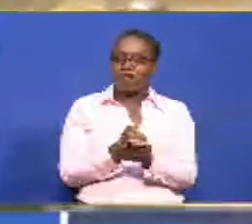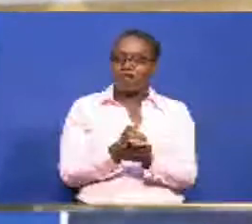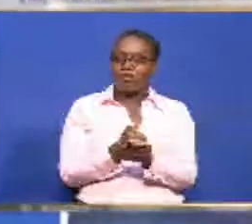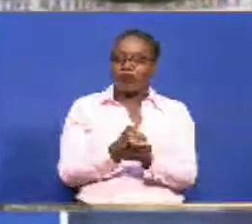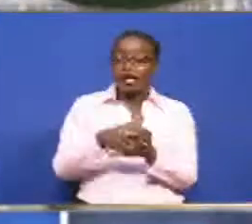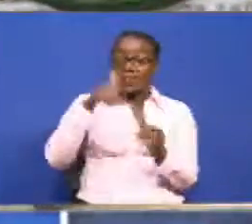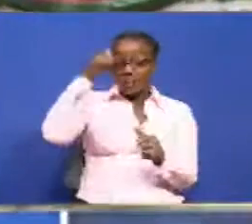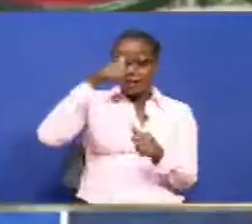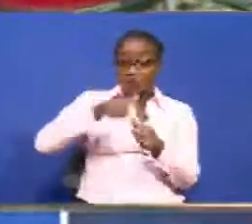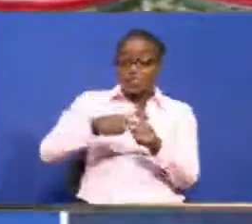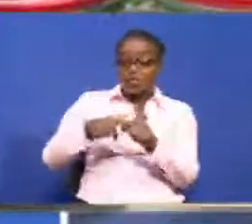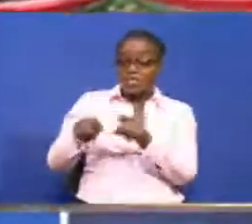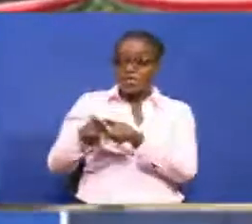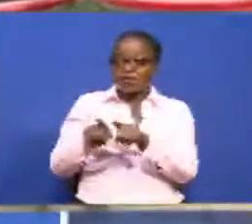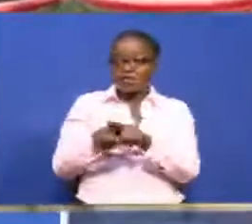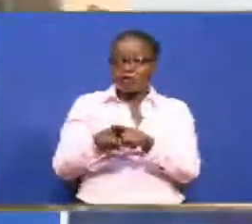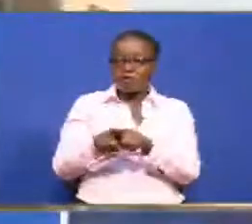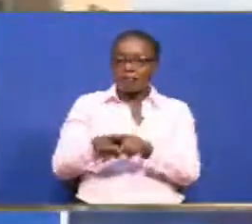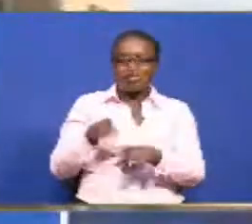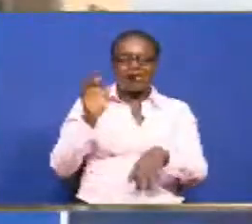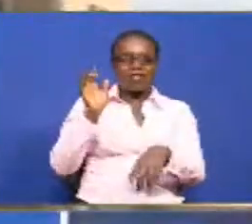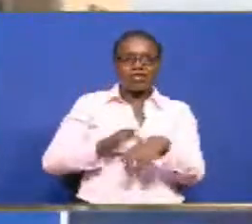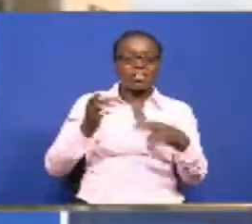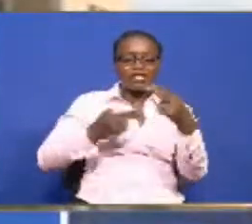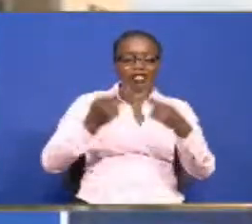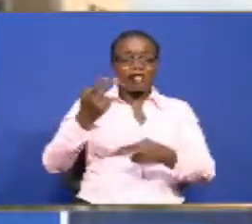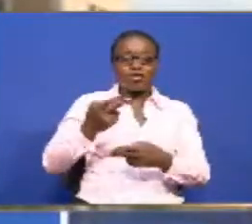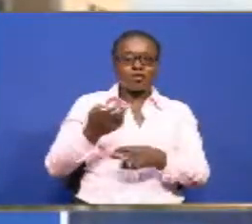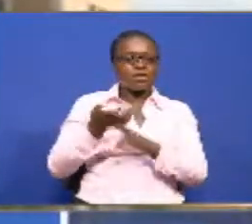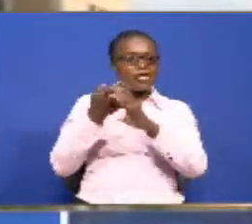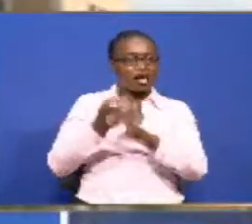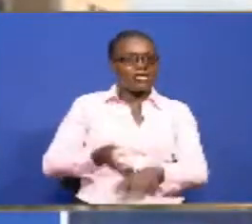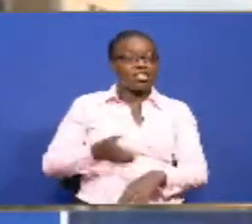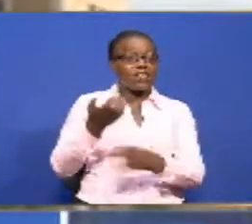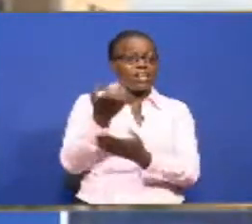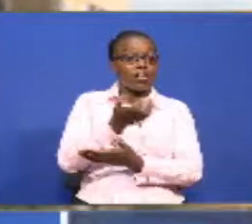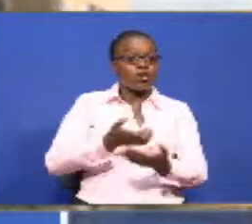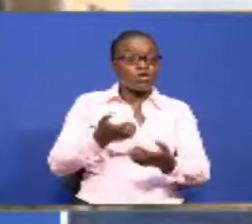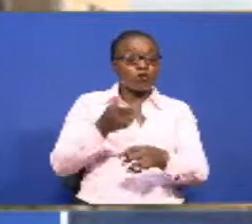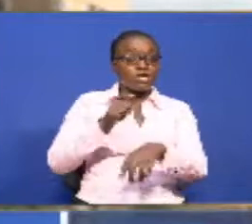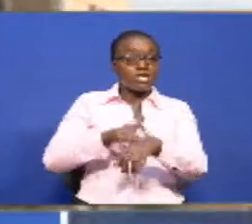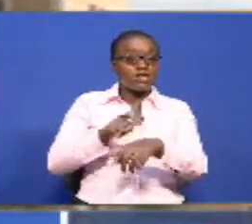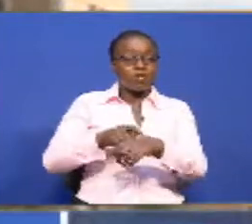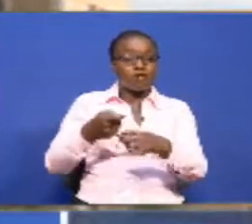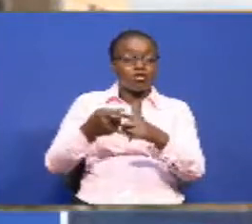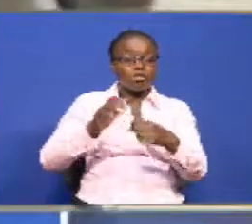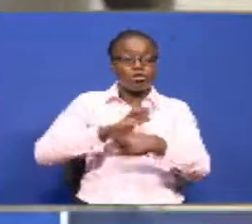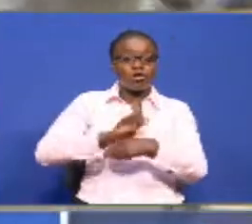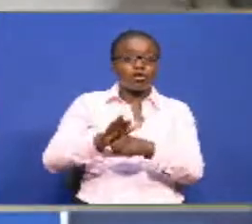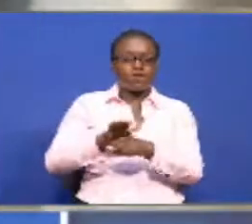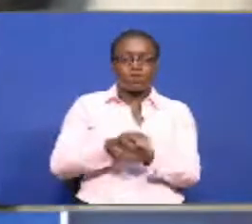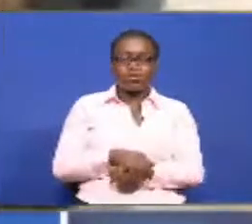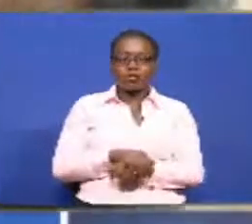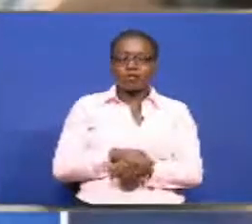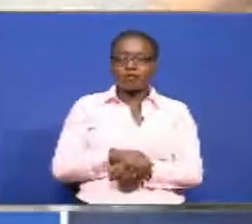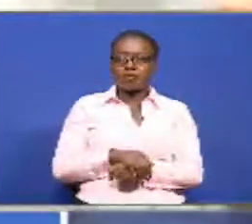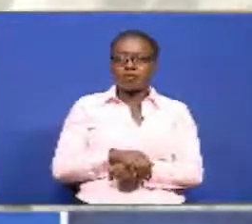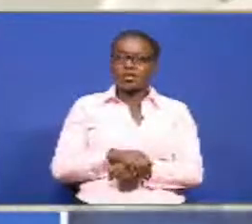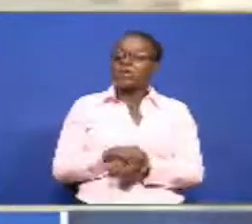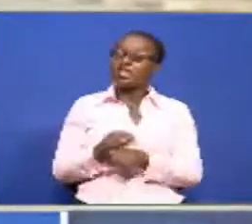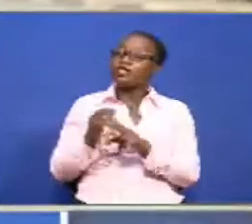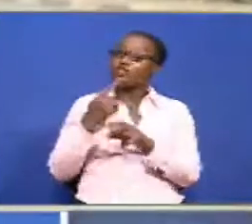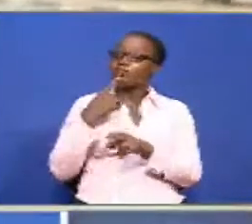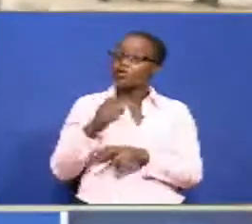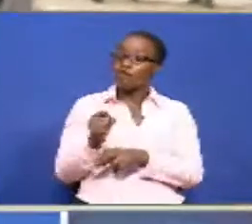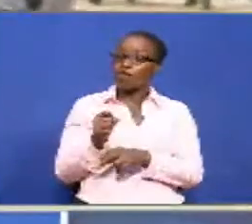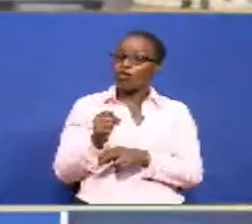ikikumbukwa pia kwamba wameathirika na hali ngumu ya uchumi inayojiri kutokana na janga la virusi vya korona. Na hivyo basi walikuwa